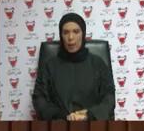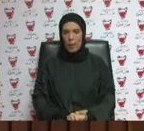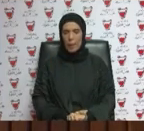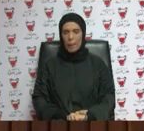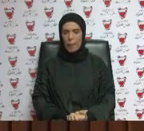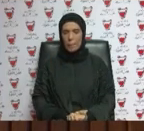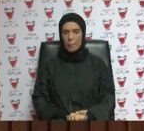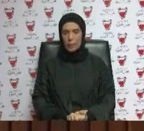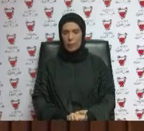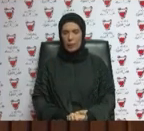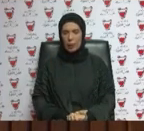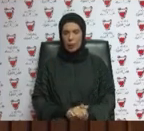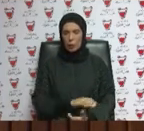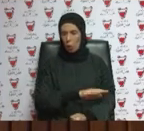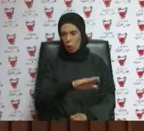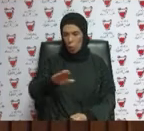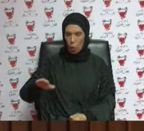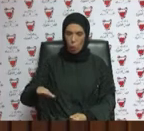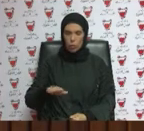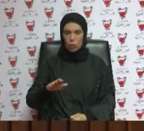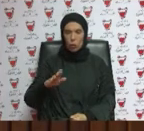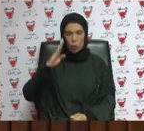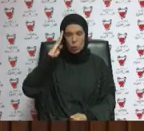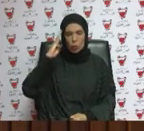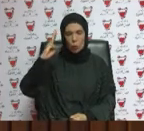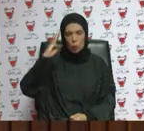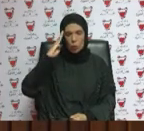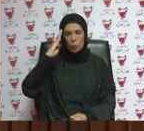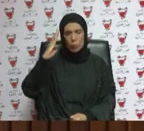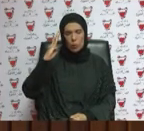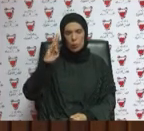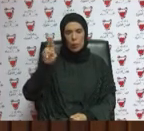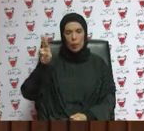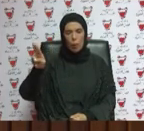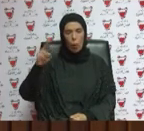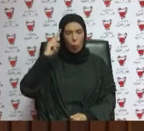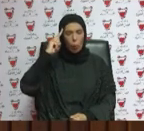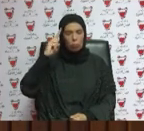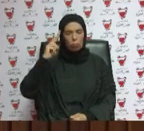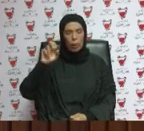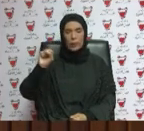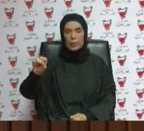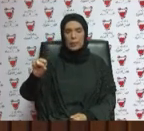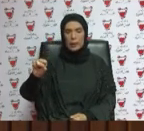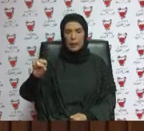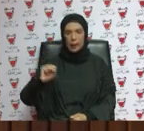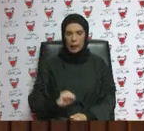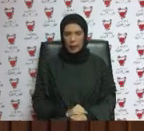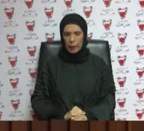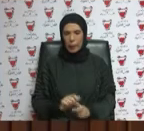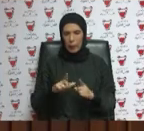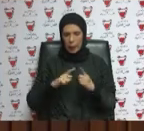أن أتقدم لكم جميعا بخالص الشكر والتقدير، وأخص بالذكر